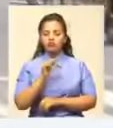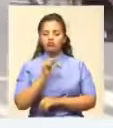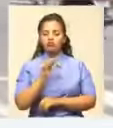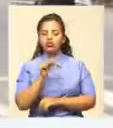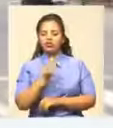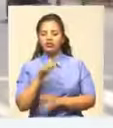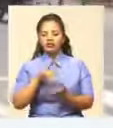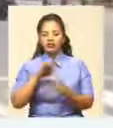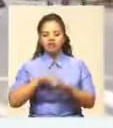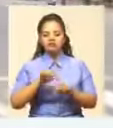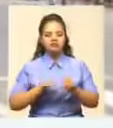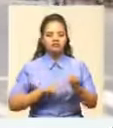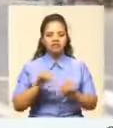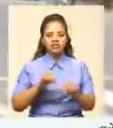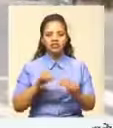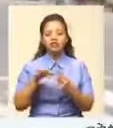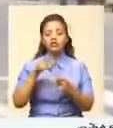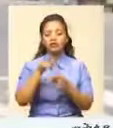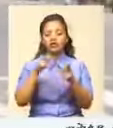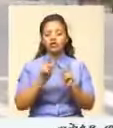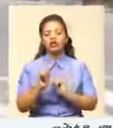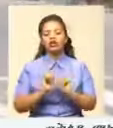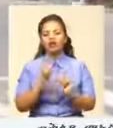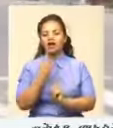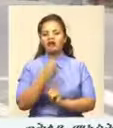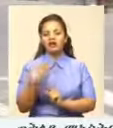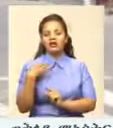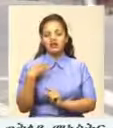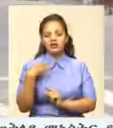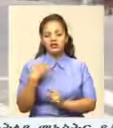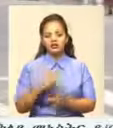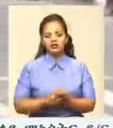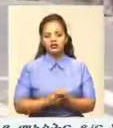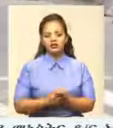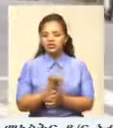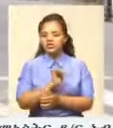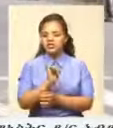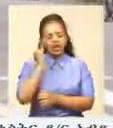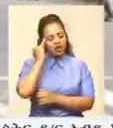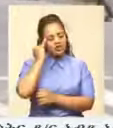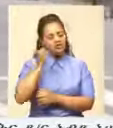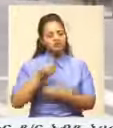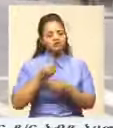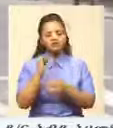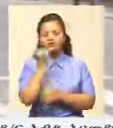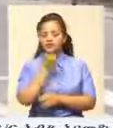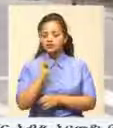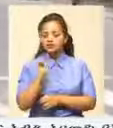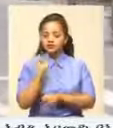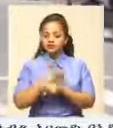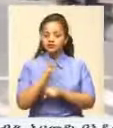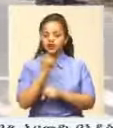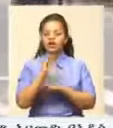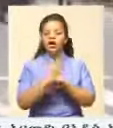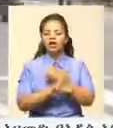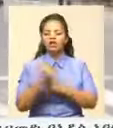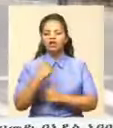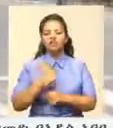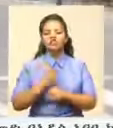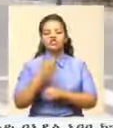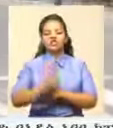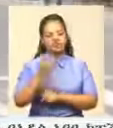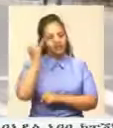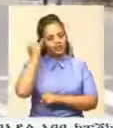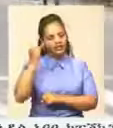ላይ በተንቀሳቀስንባቸው የምርጫ ጣቢያዎች ያናገርናቸው አንዳንድ ግለሰቦችም ተመሳሳይ ሐሳብ ነው የሰጡን ማንንም ያሸንፍ ማንንም ሀገርን የሚያሻግር